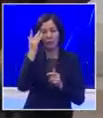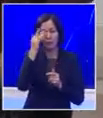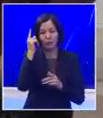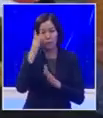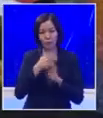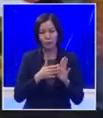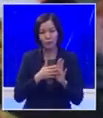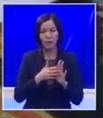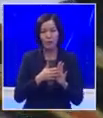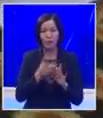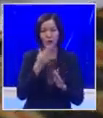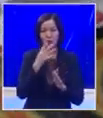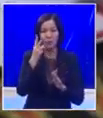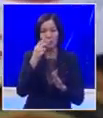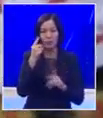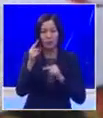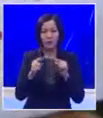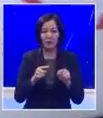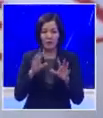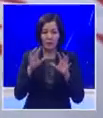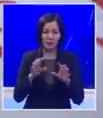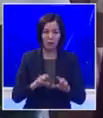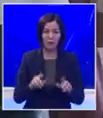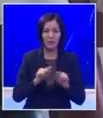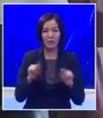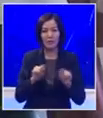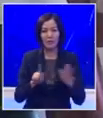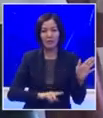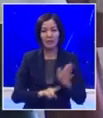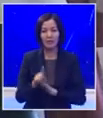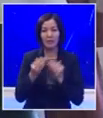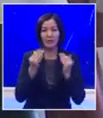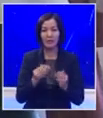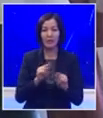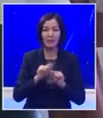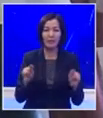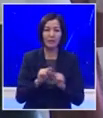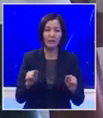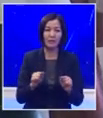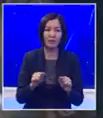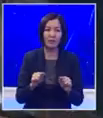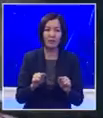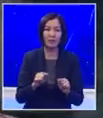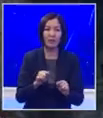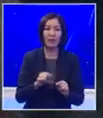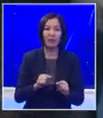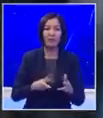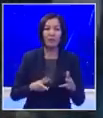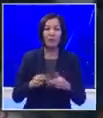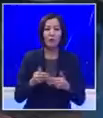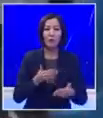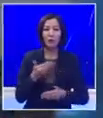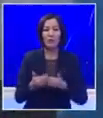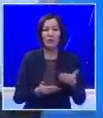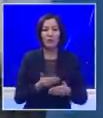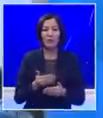Мереке барысында ұлттық салт-дәстүрлер кеңінен насихаттала бастаған. Мәселен, биыл дәріптелген рәсімнің бірі тұсаукесер. Сәтті